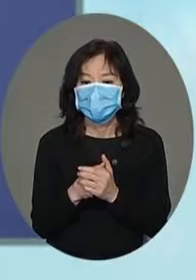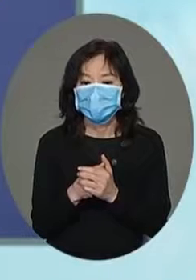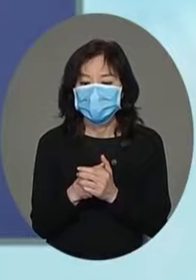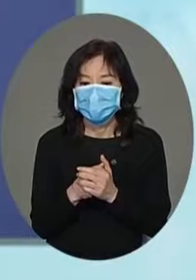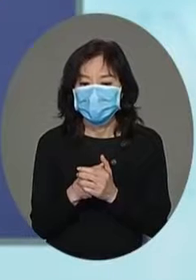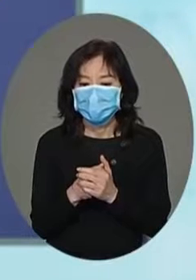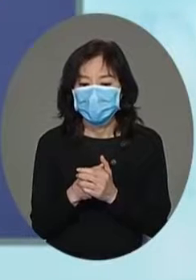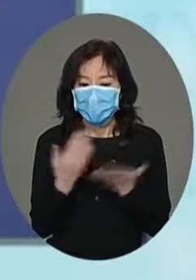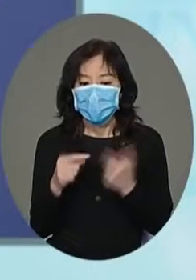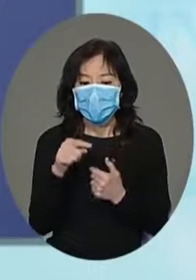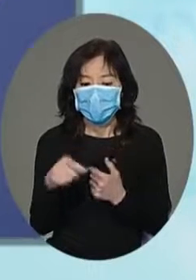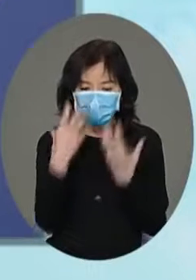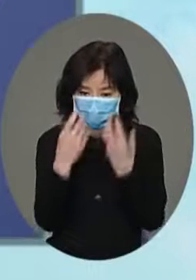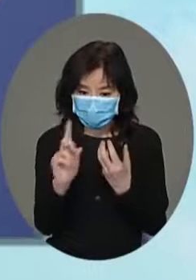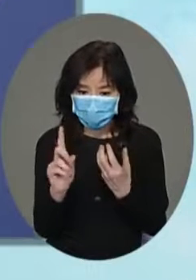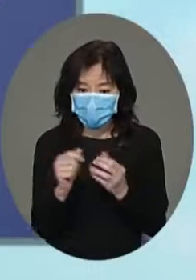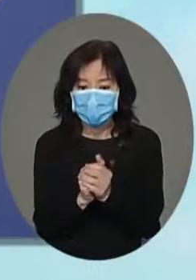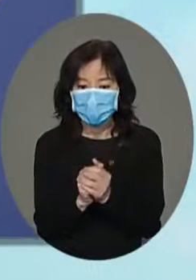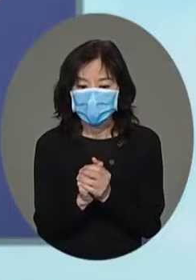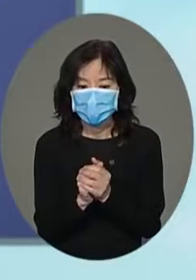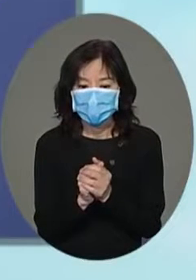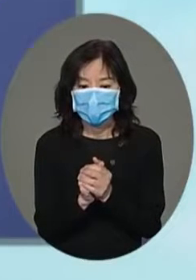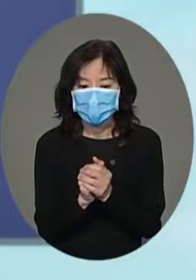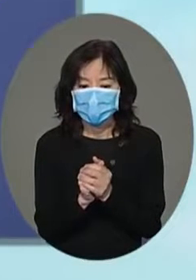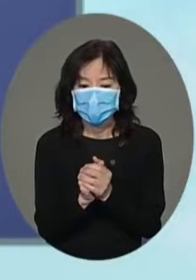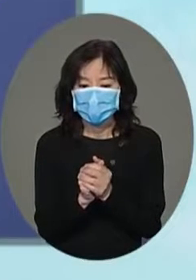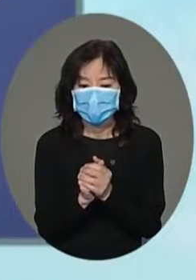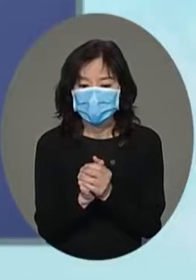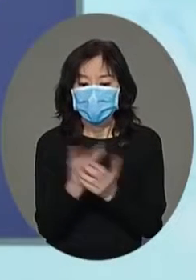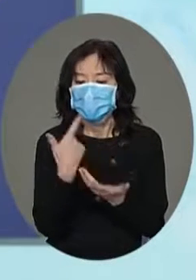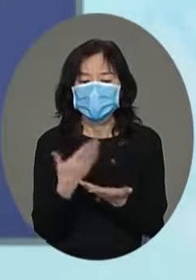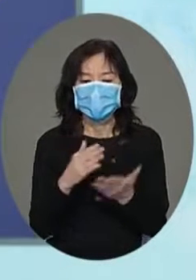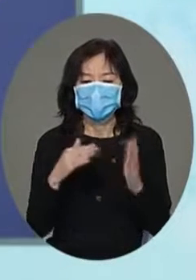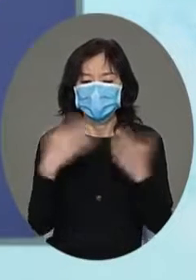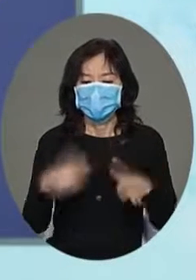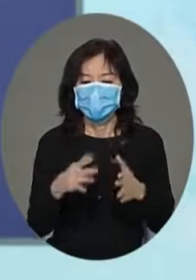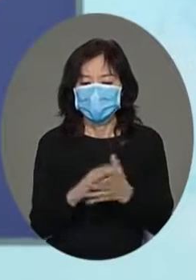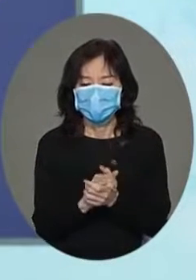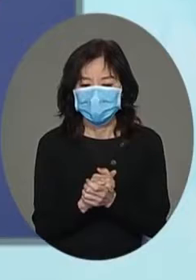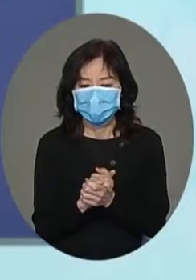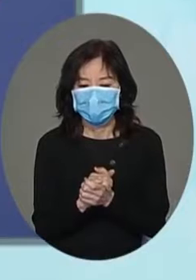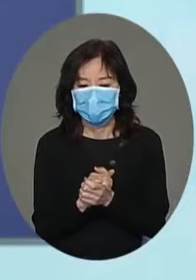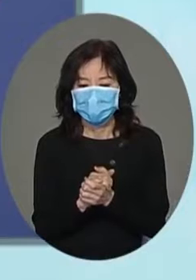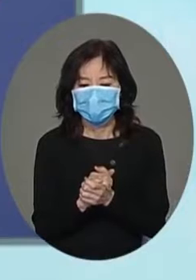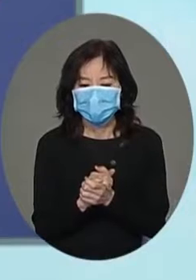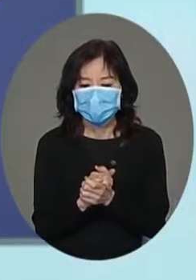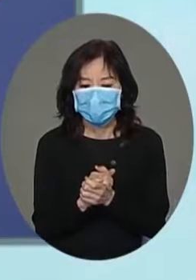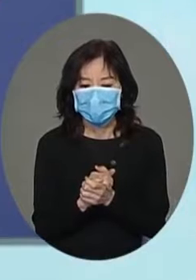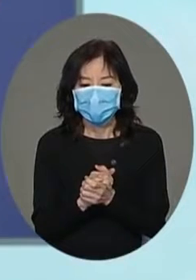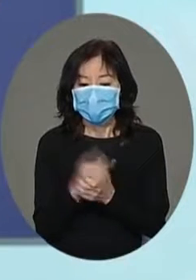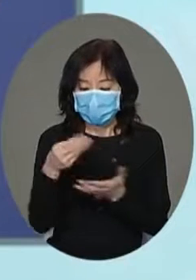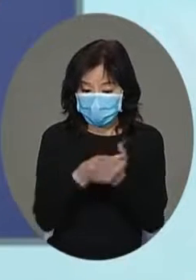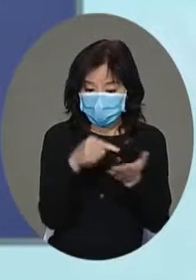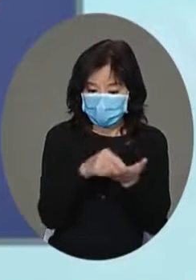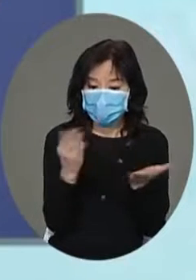可能你已經注意到我已經把這個推特置頂了，插畫反映的是